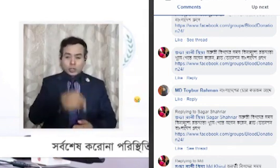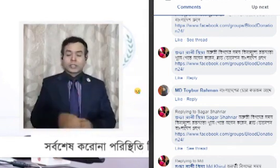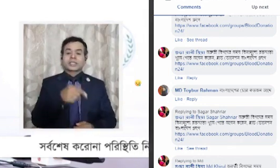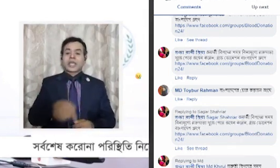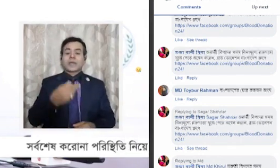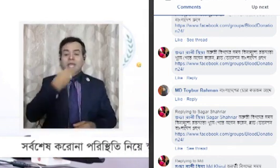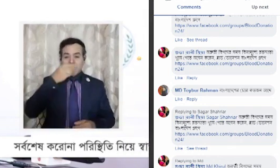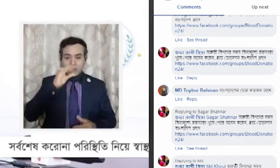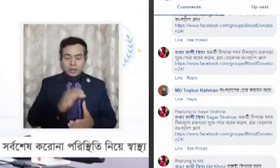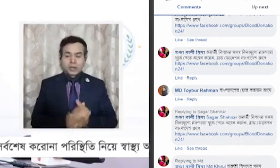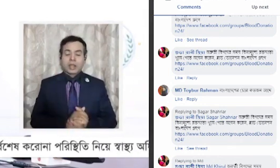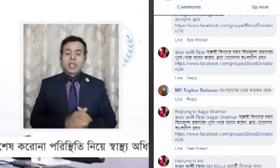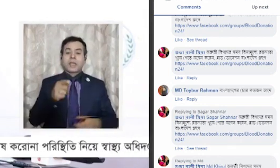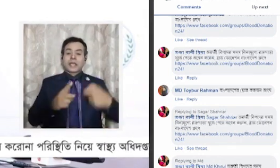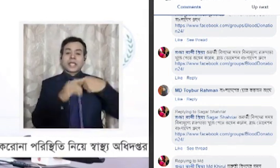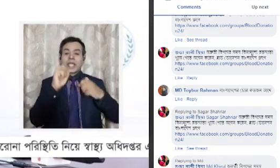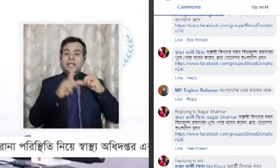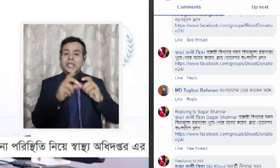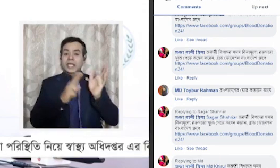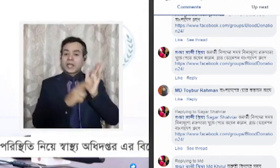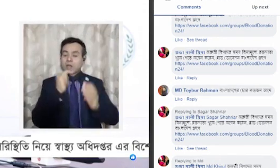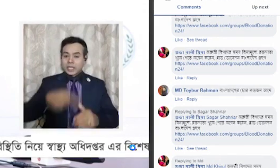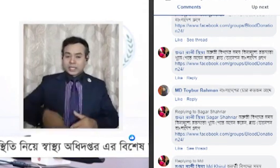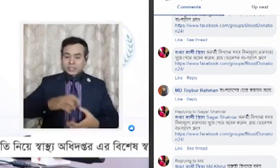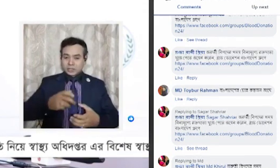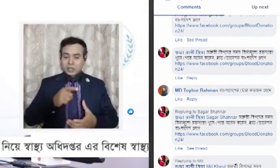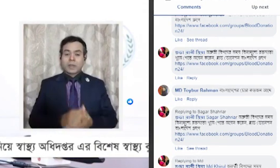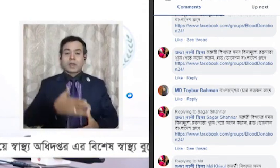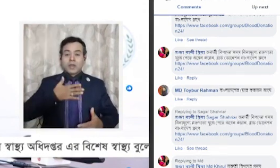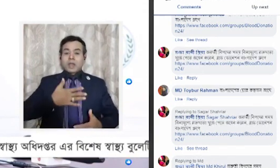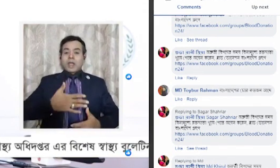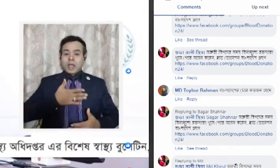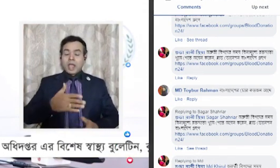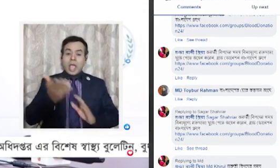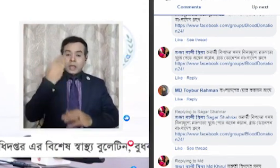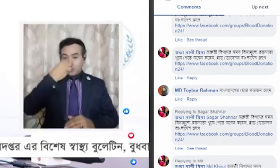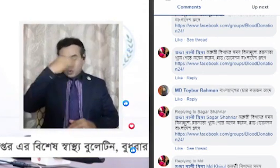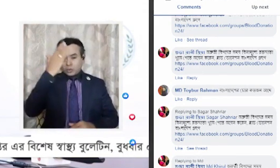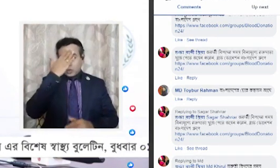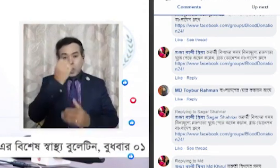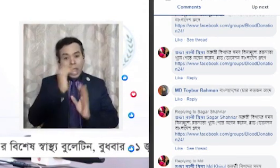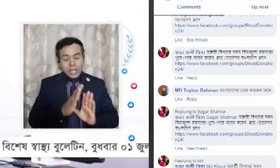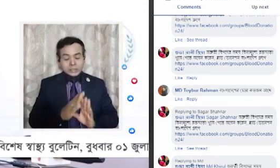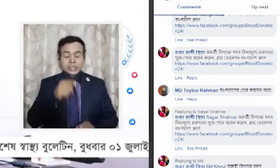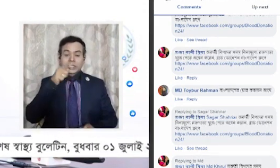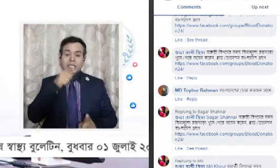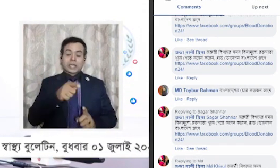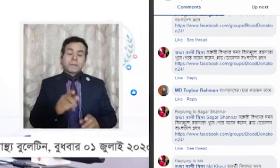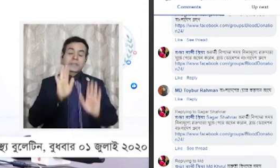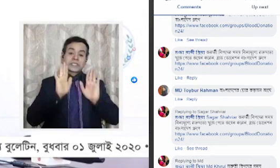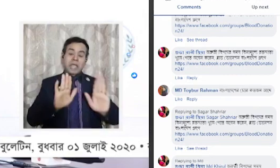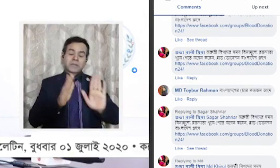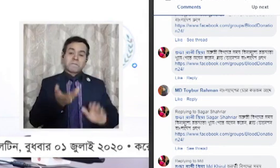বা দীর্ঘমেয়াদী অসুখ আছে, যেমন উচ্চ রক্তচাপ, ডায়াবেটিস, কিডনির সমস্যা বা ফুসফুসের সমস্যা,